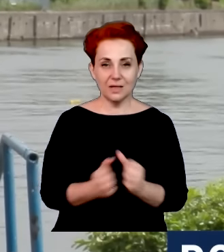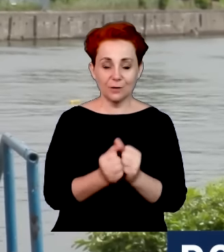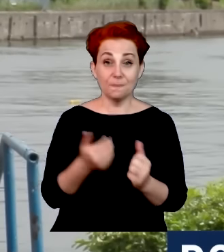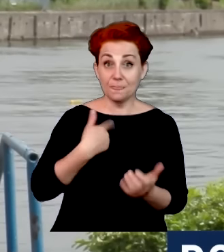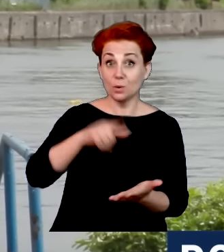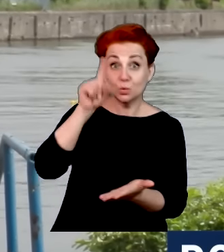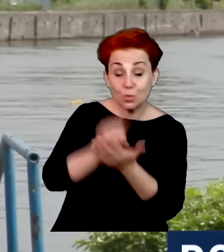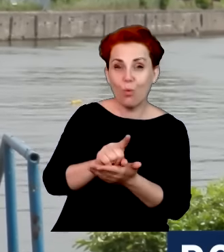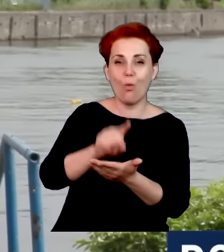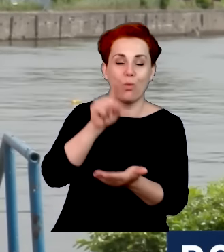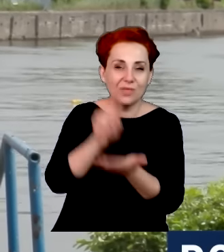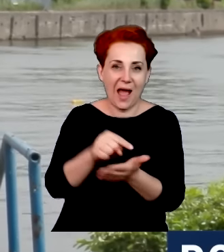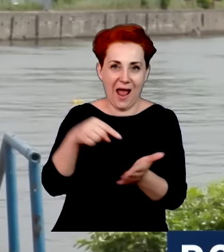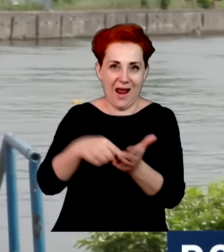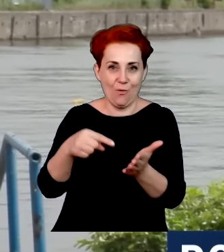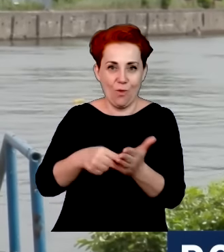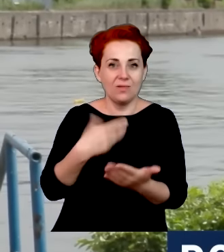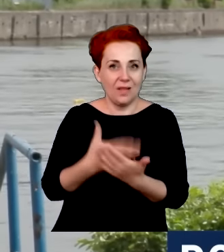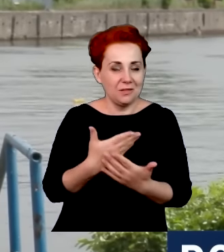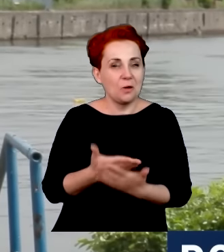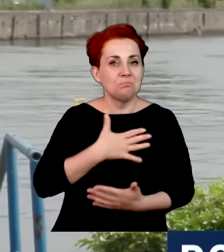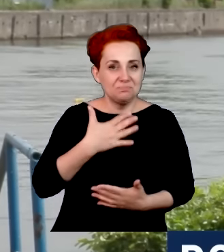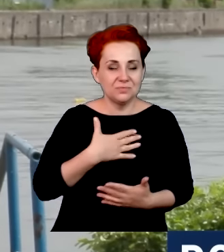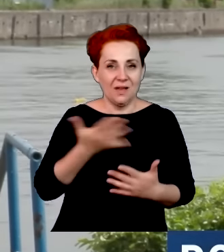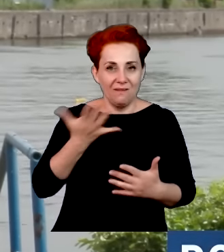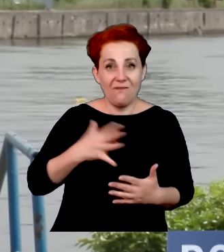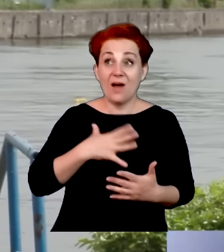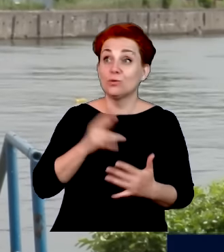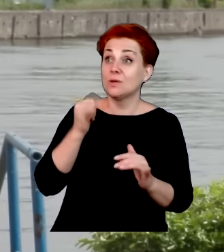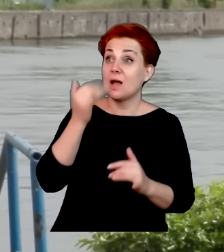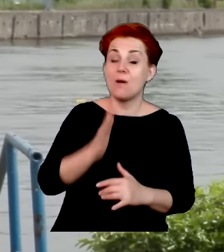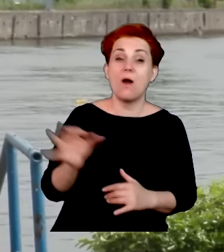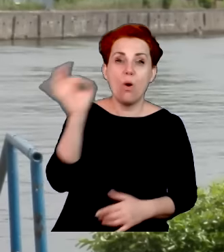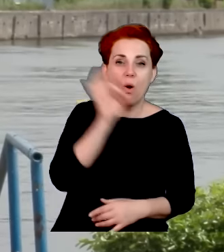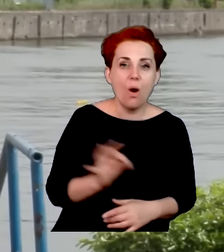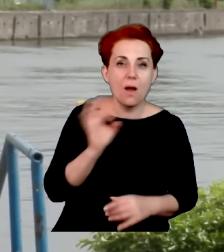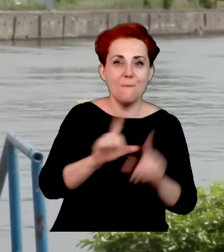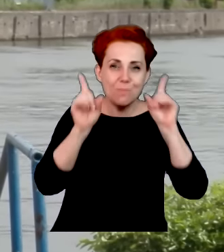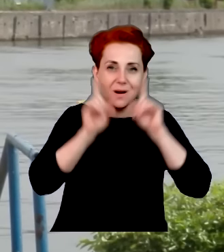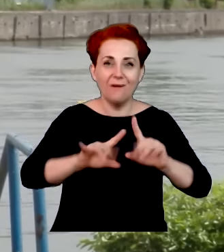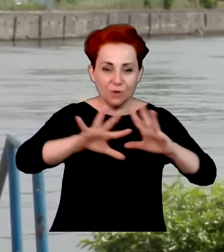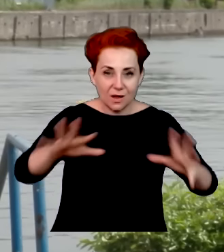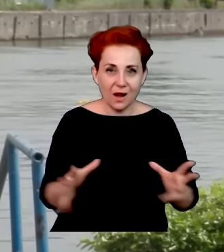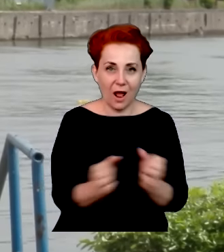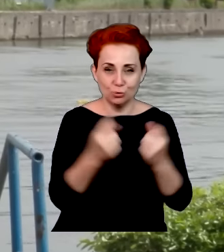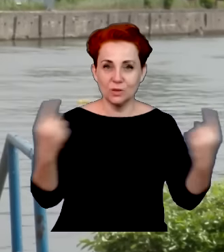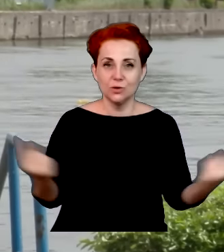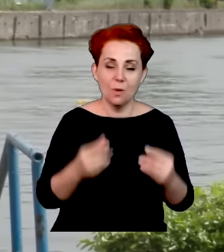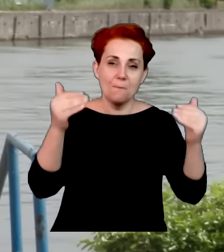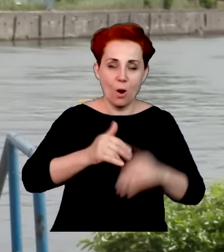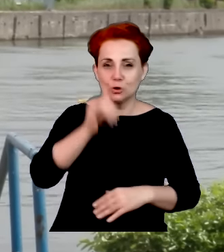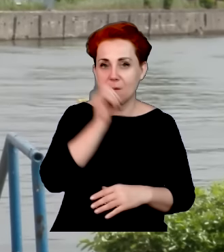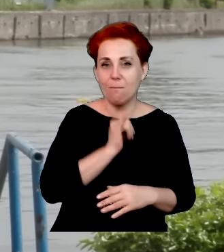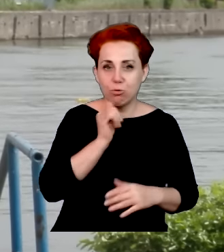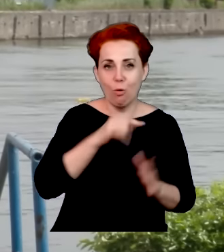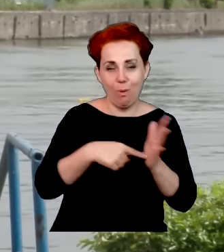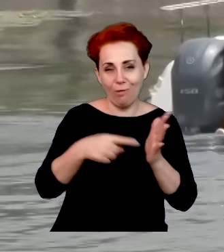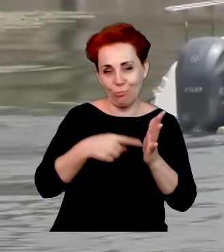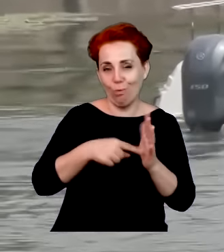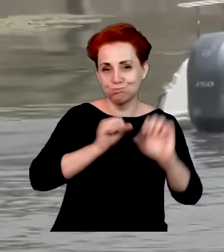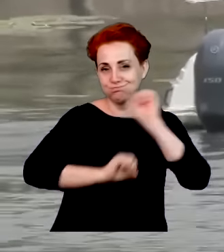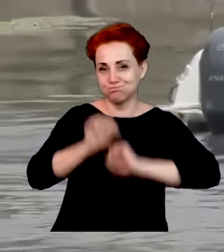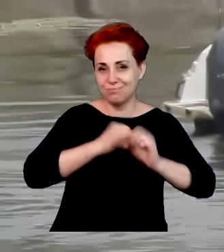to, więc wydaje mi się, że droga jest otwarta, że przy okazji prawdziwej akcji ratunkowej będziemy mogli próbować właśnie tego typu sprzęt